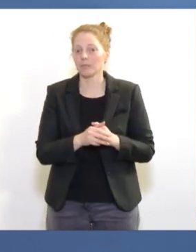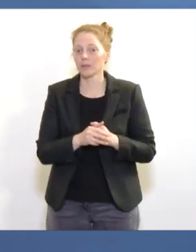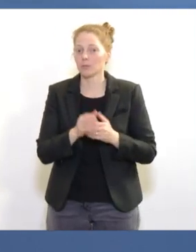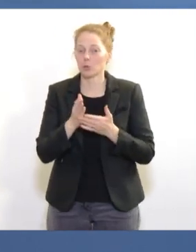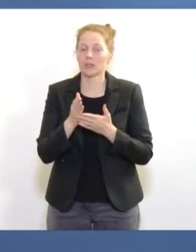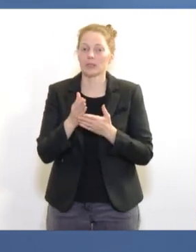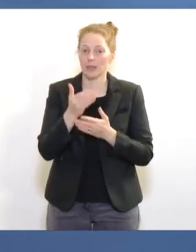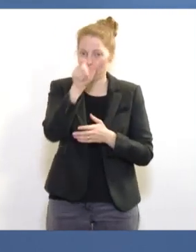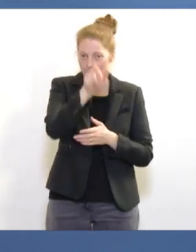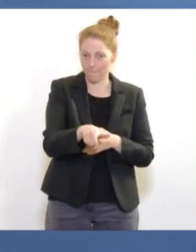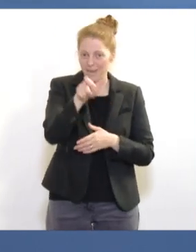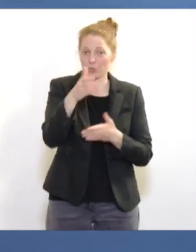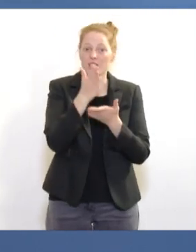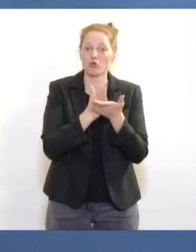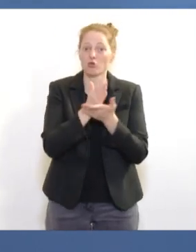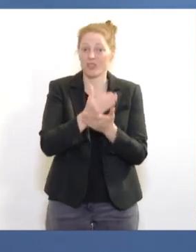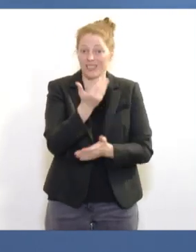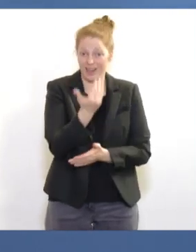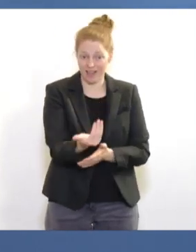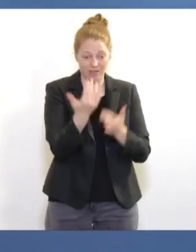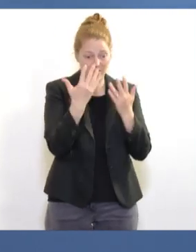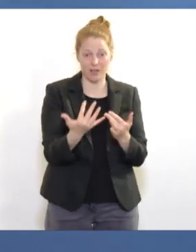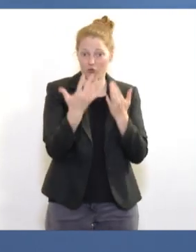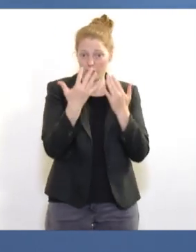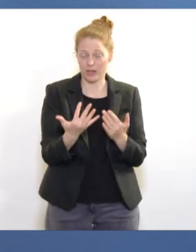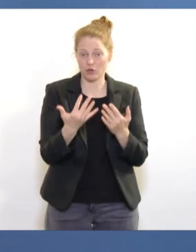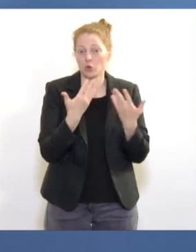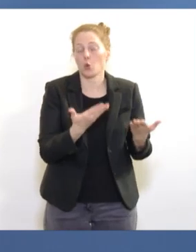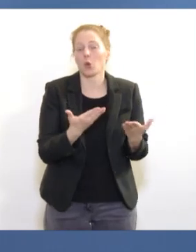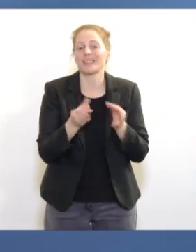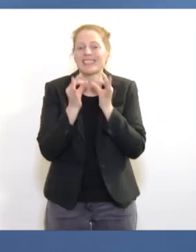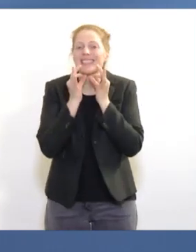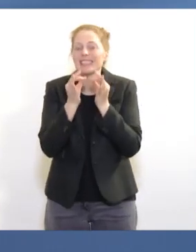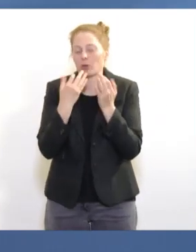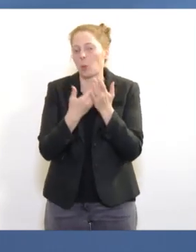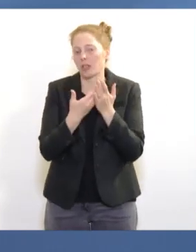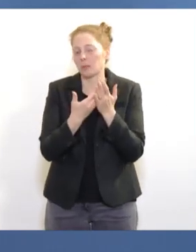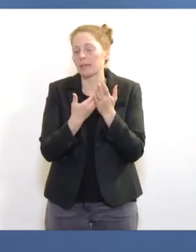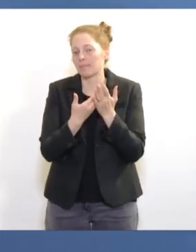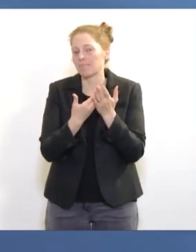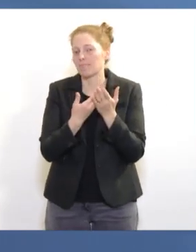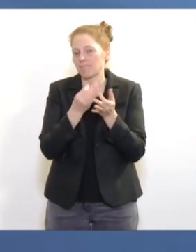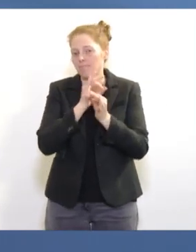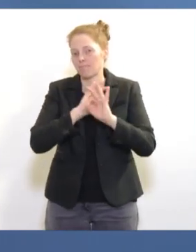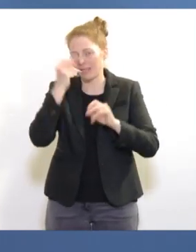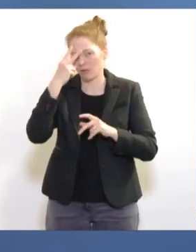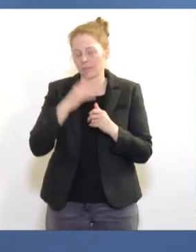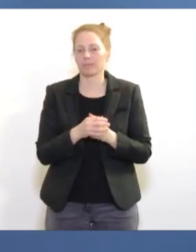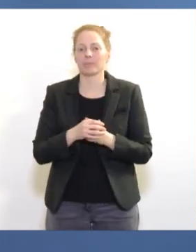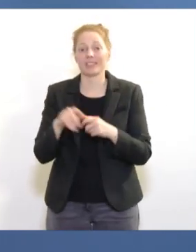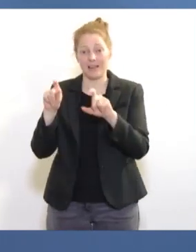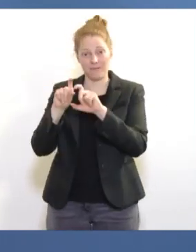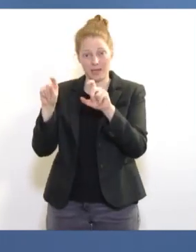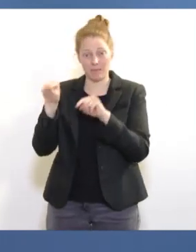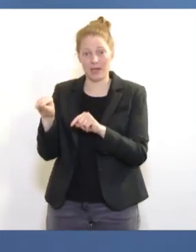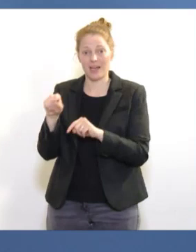Durchschnittspeilen von den Unternehmen. Am besten kann ich das vielleicht in einem ganz konkreten Beispiel illustrieren. Ihr Betrieb